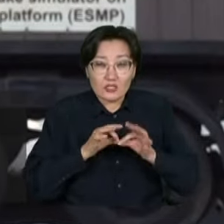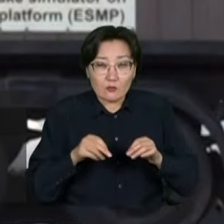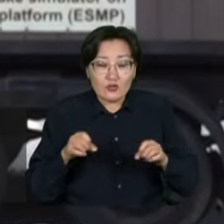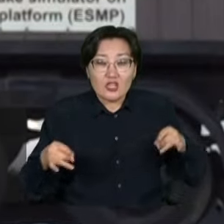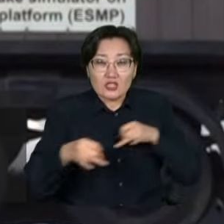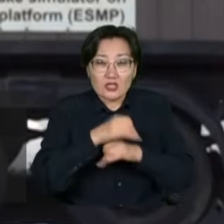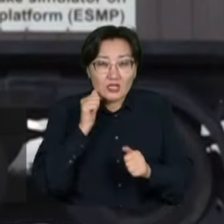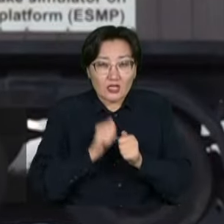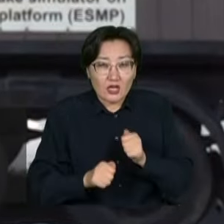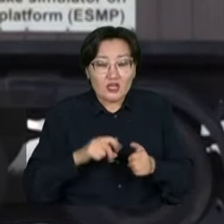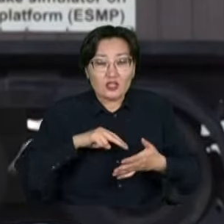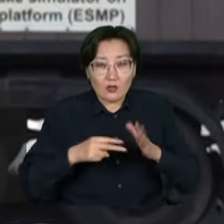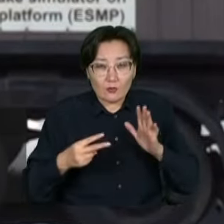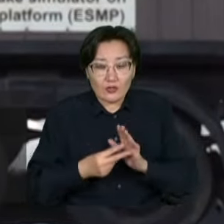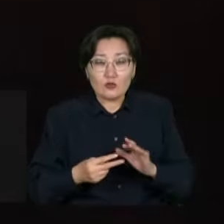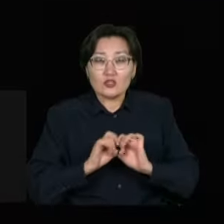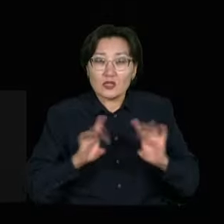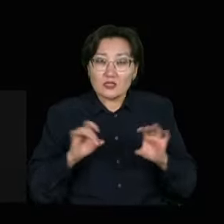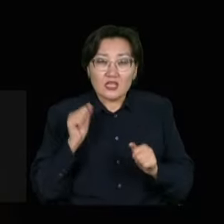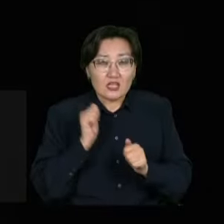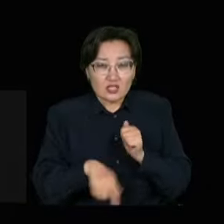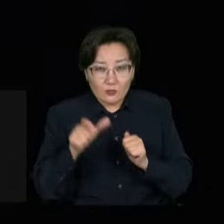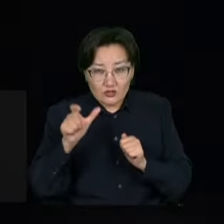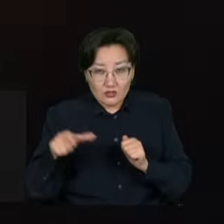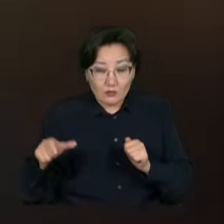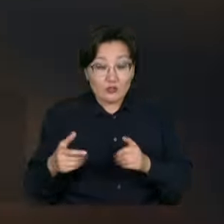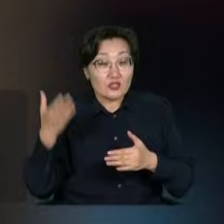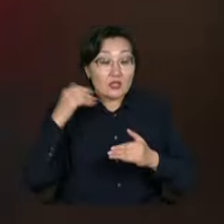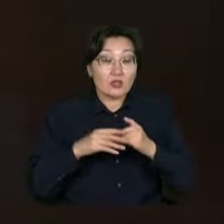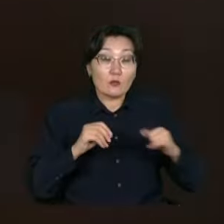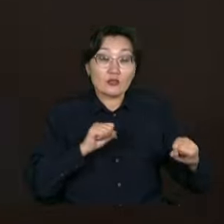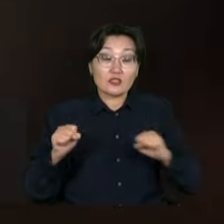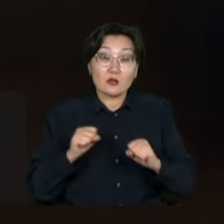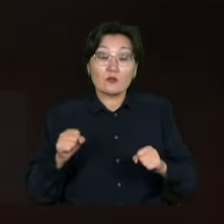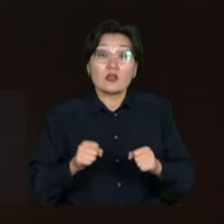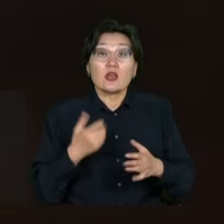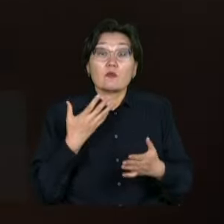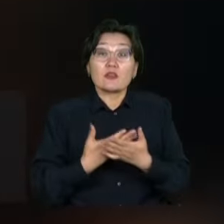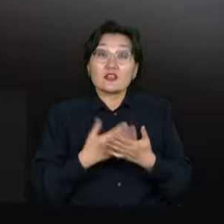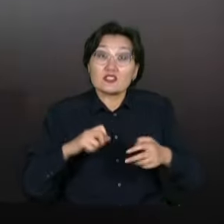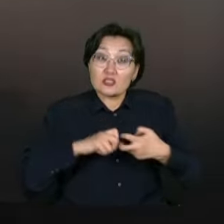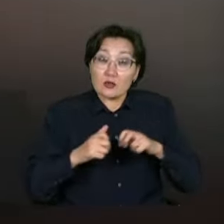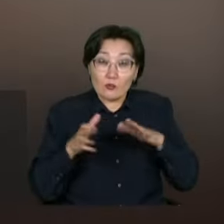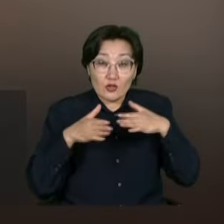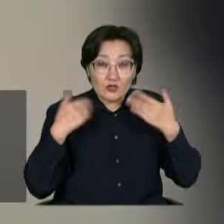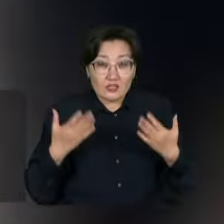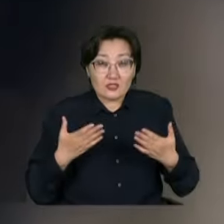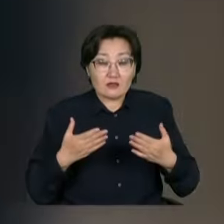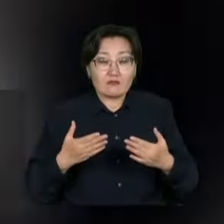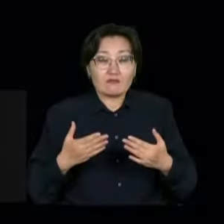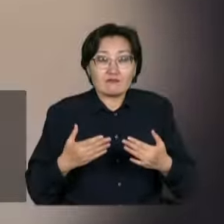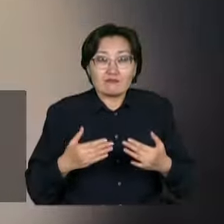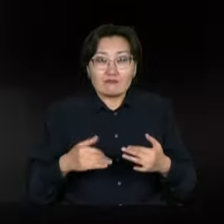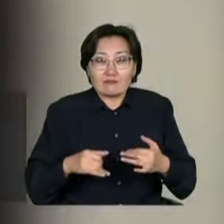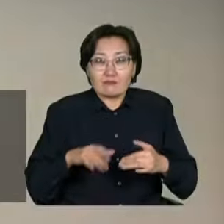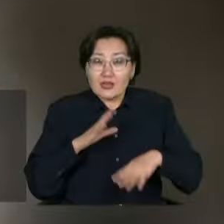отработать каждый шаг и донести его до жителей. Между тем, недавнее землетрясение обнажило проблему отсутствия навыков эвакуации у